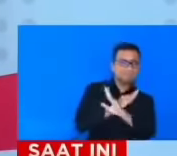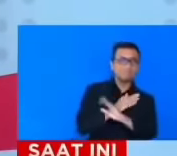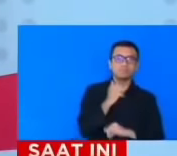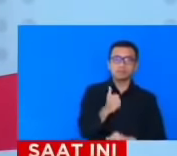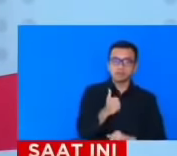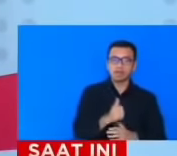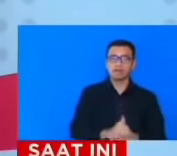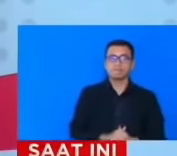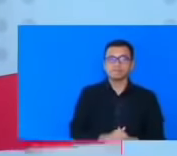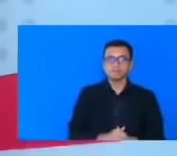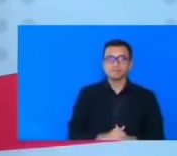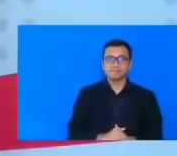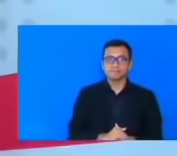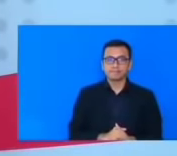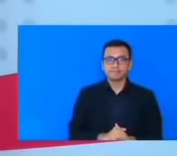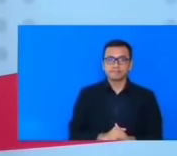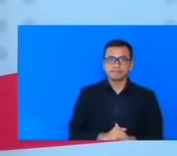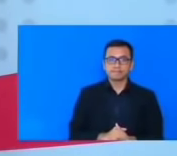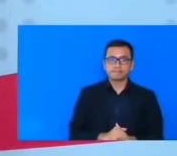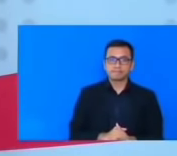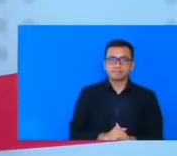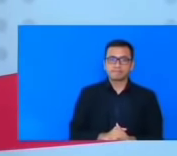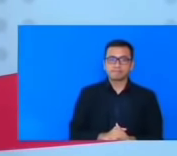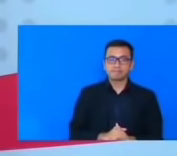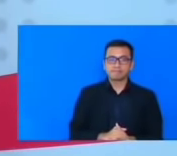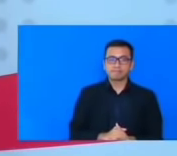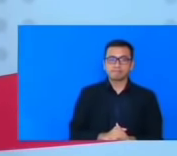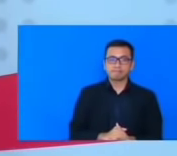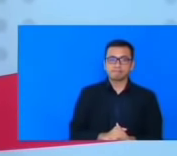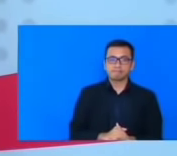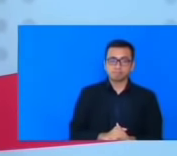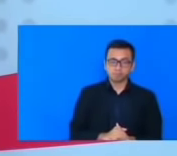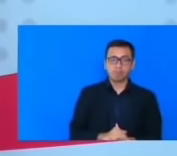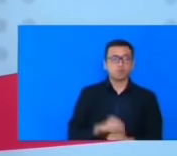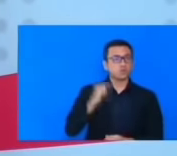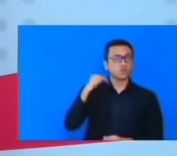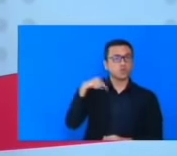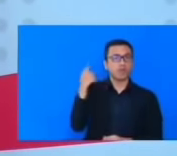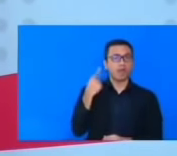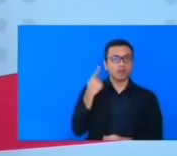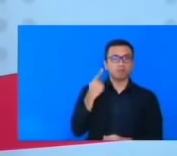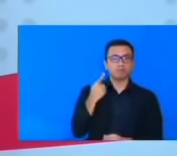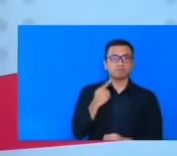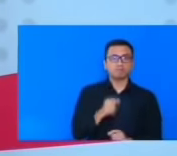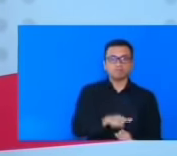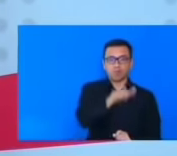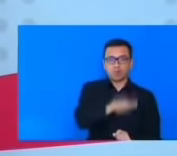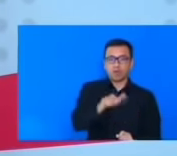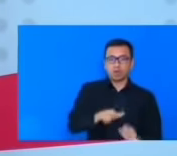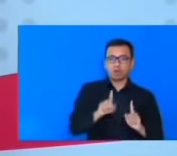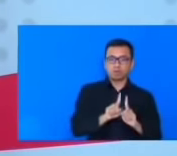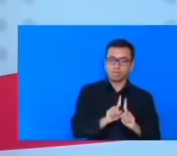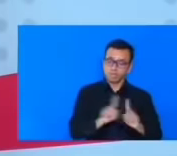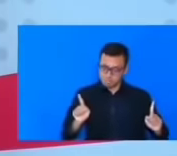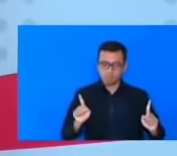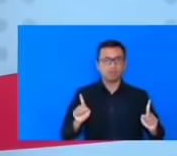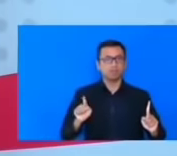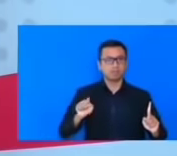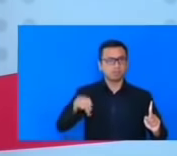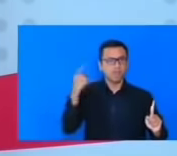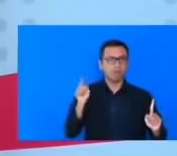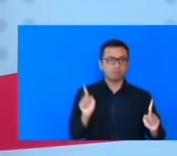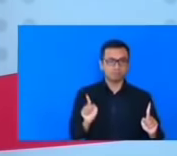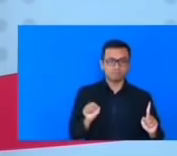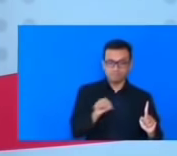akan mengingatkan kembali, jaga jarak kontak sosial kita